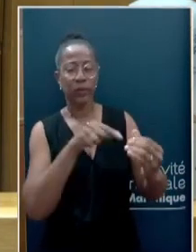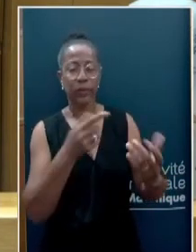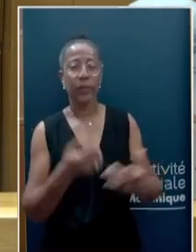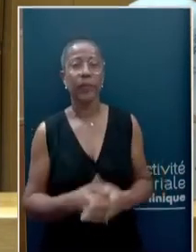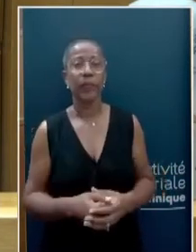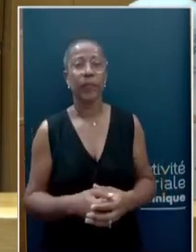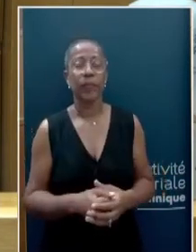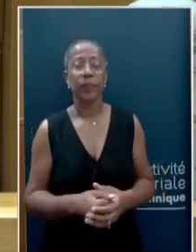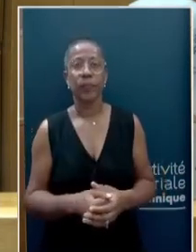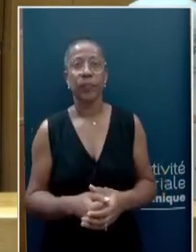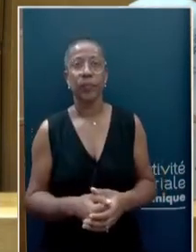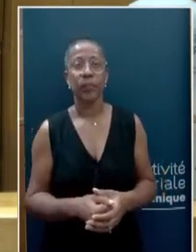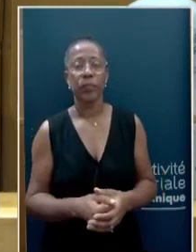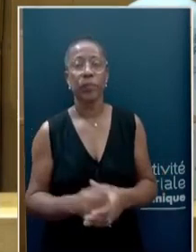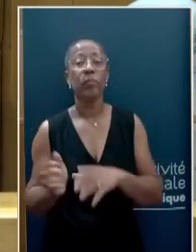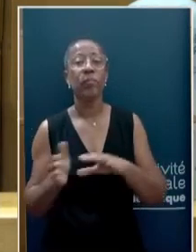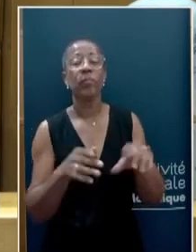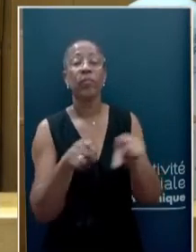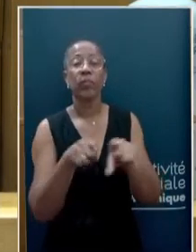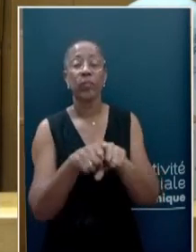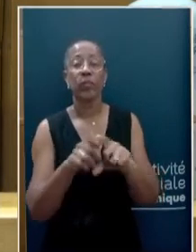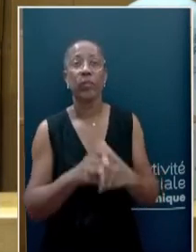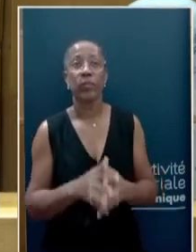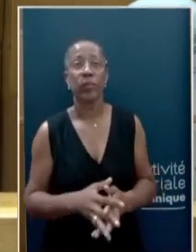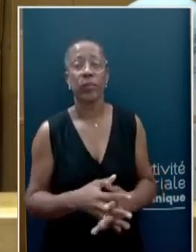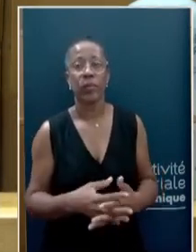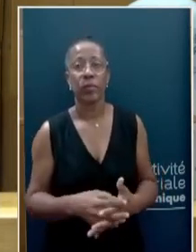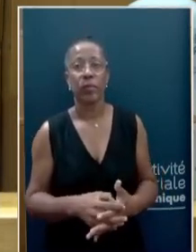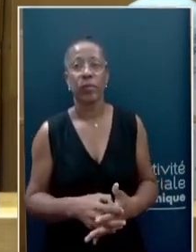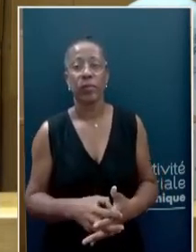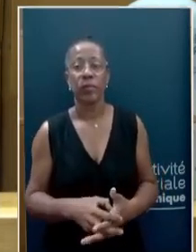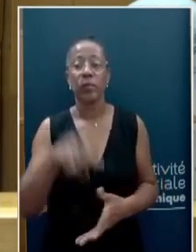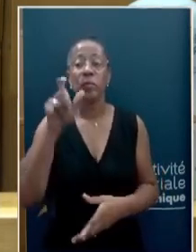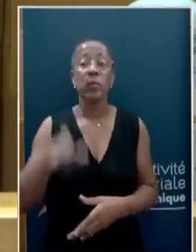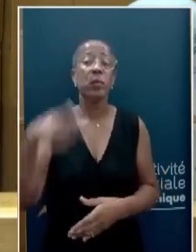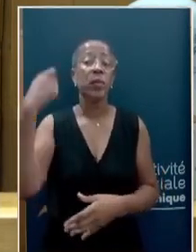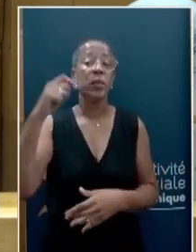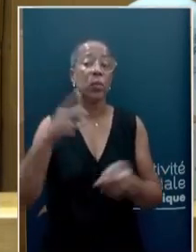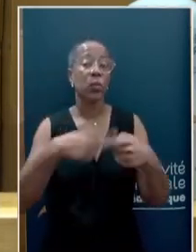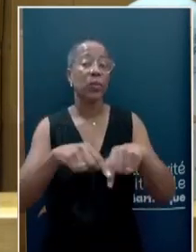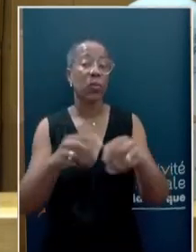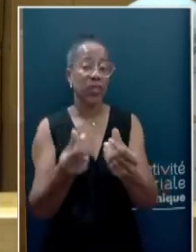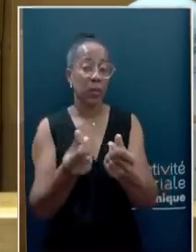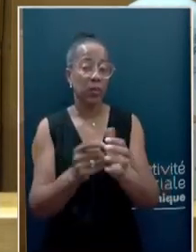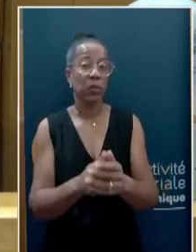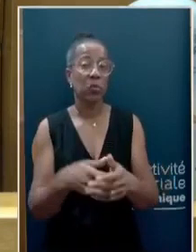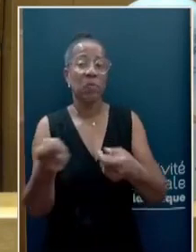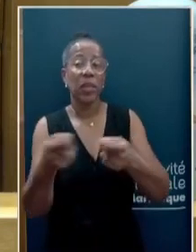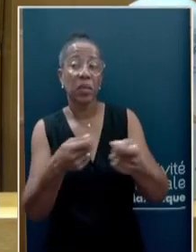Et puis, effectivement, le président de la commission des finances, la gouvernance, comme ça s'appelle